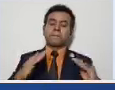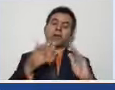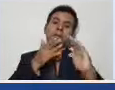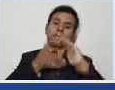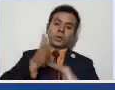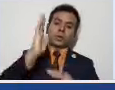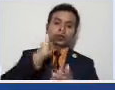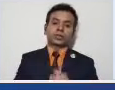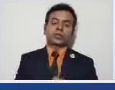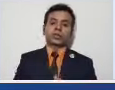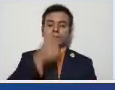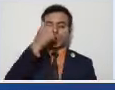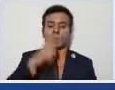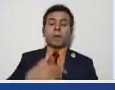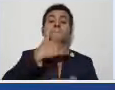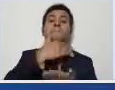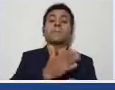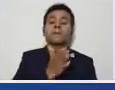হয়েছে